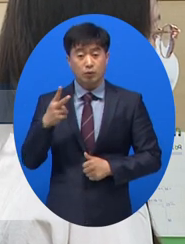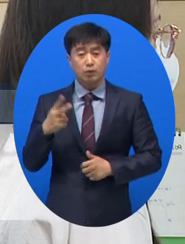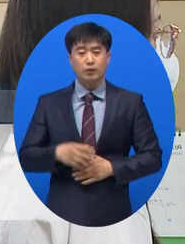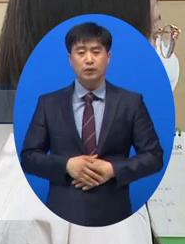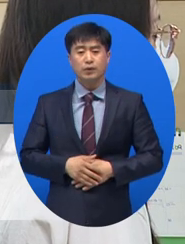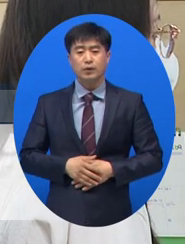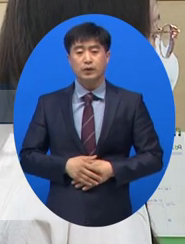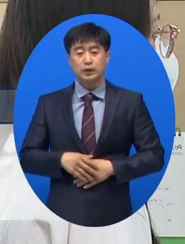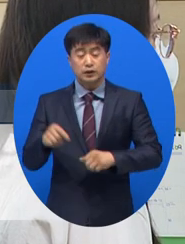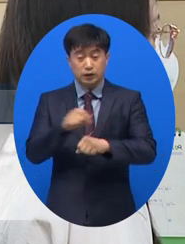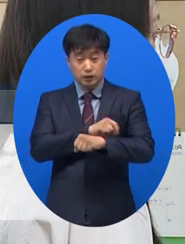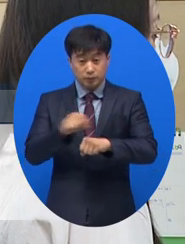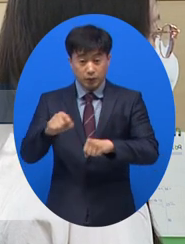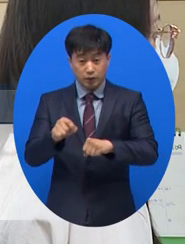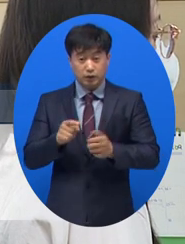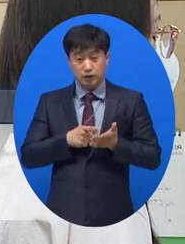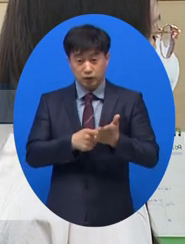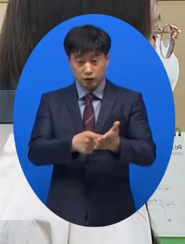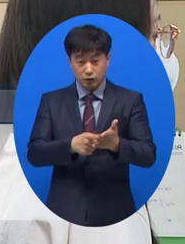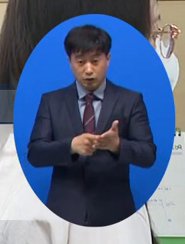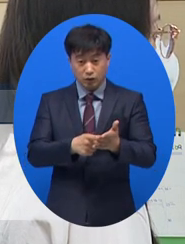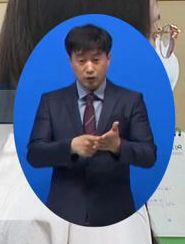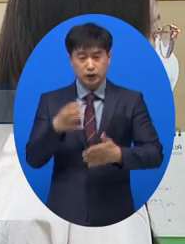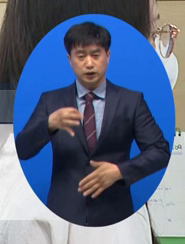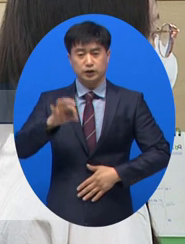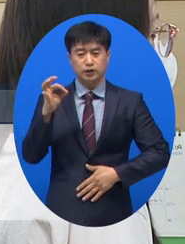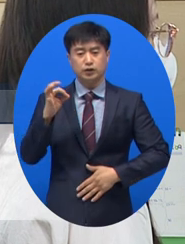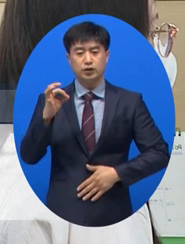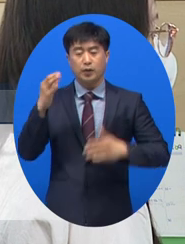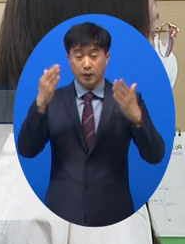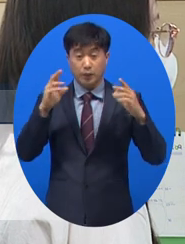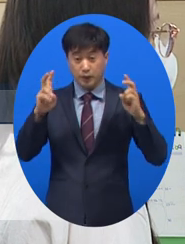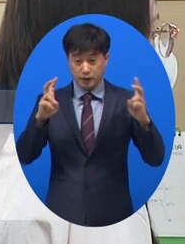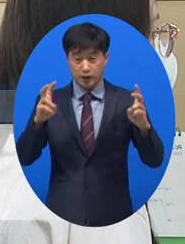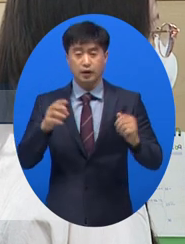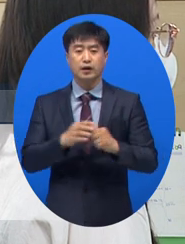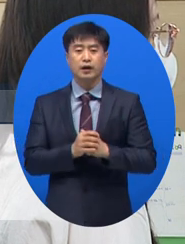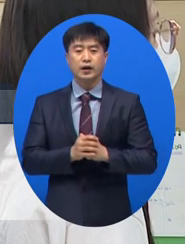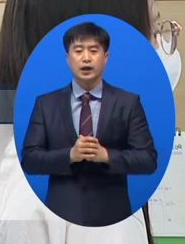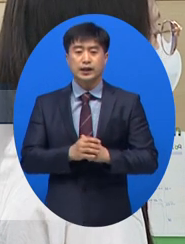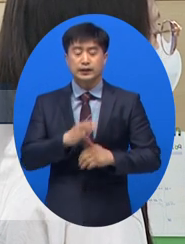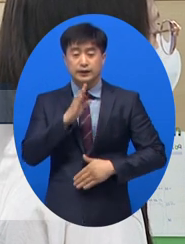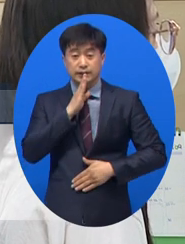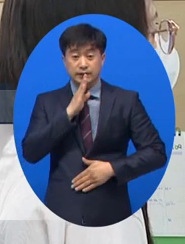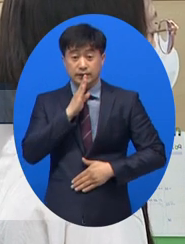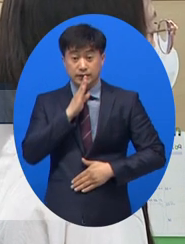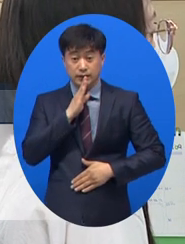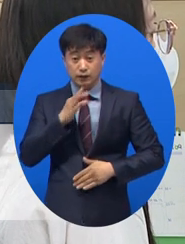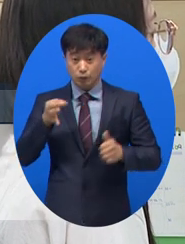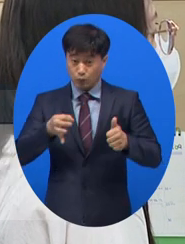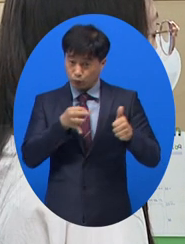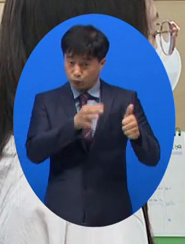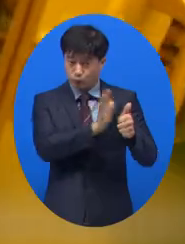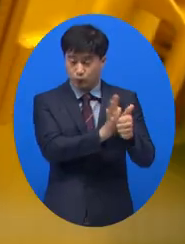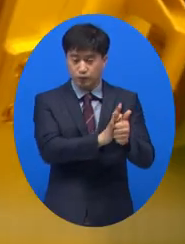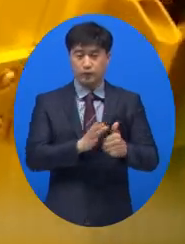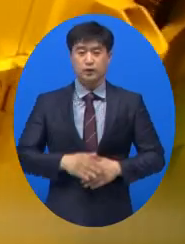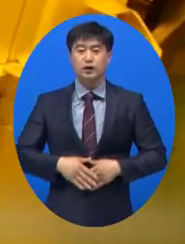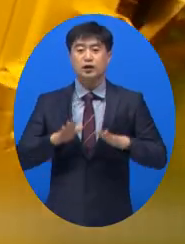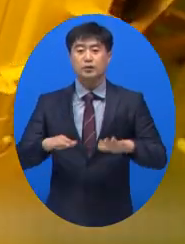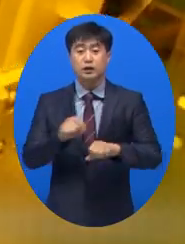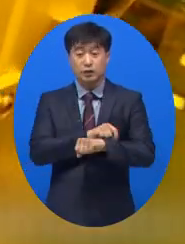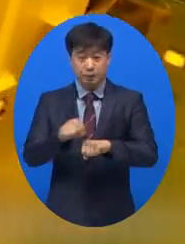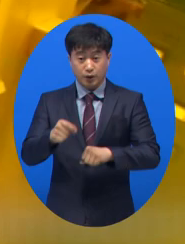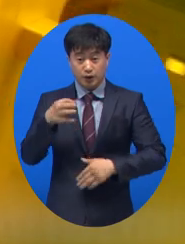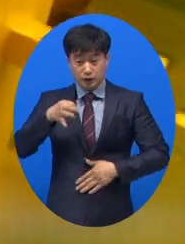그리고 특례 신청을 해서 승인을 받은 기업에게는 실증 비용을 지원해주고 있습니다